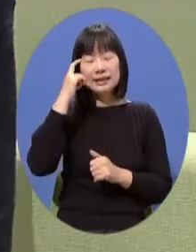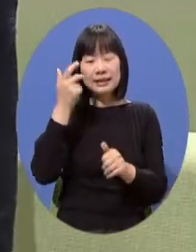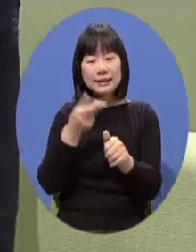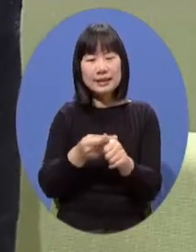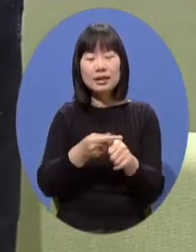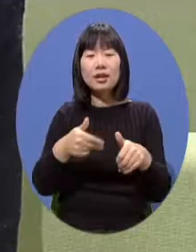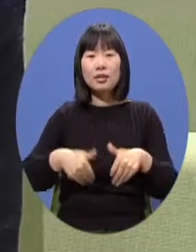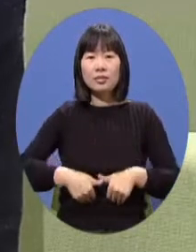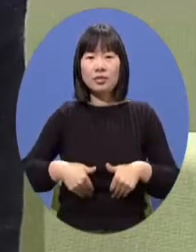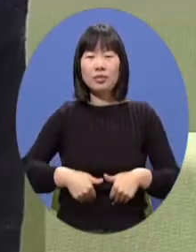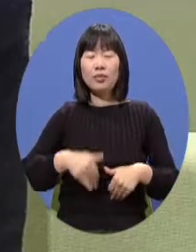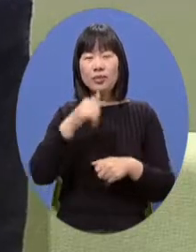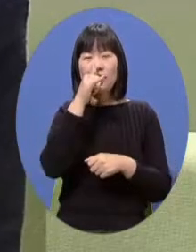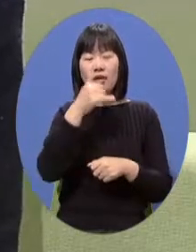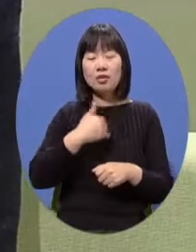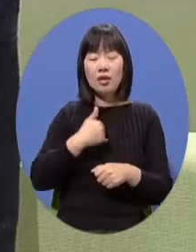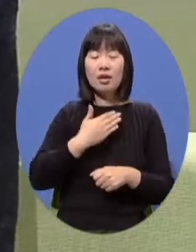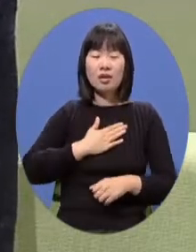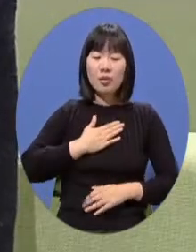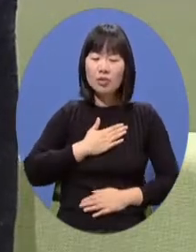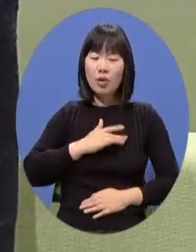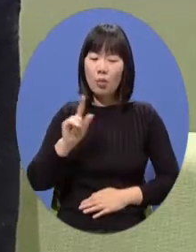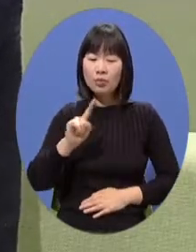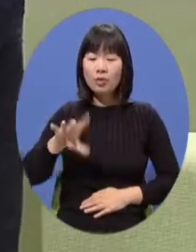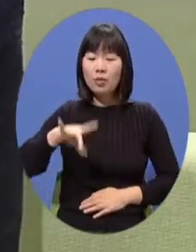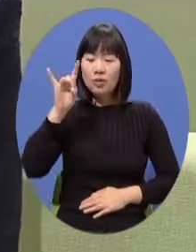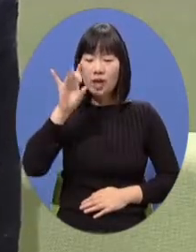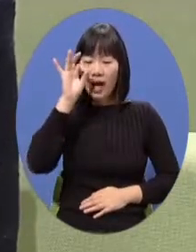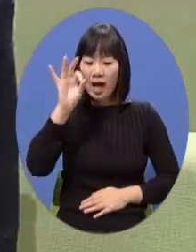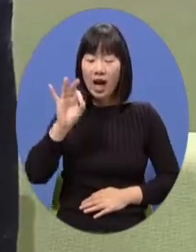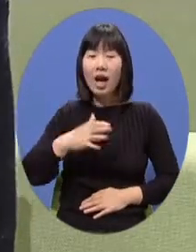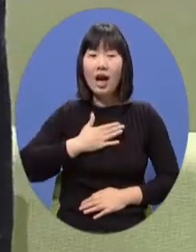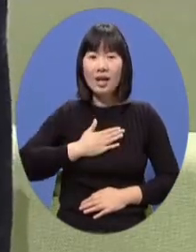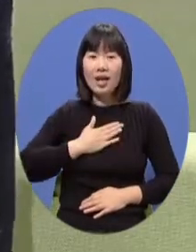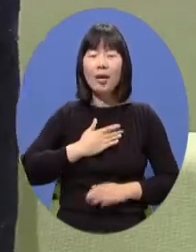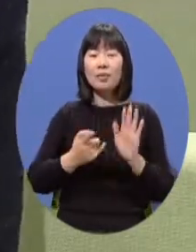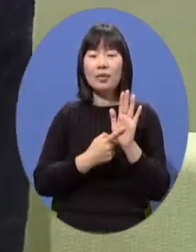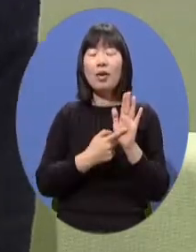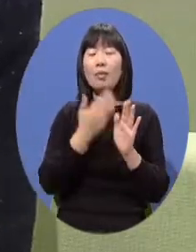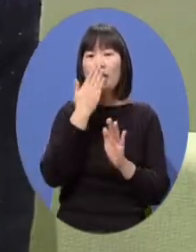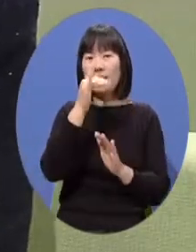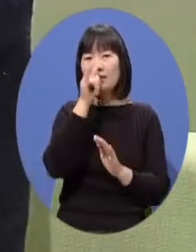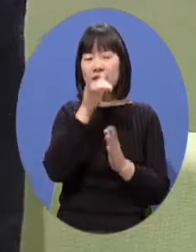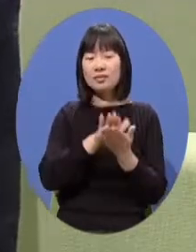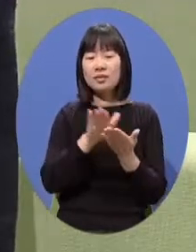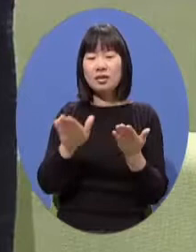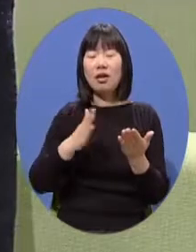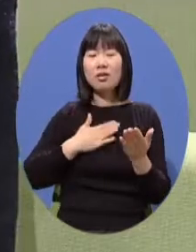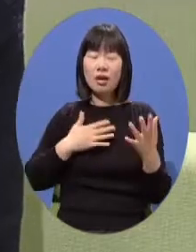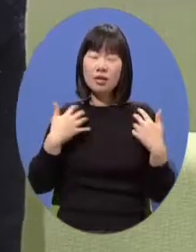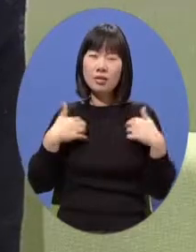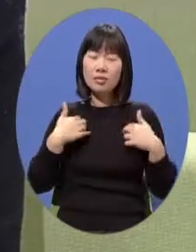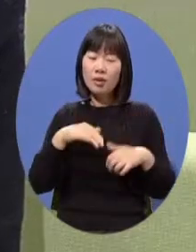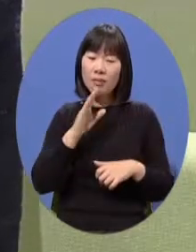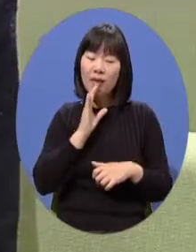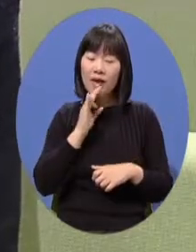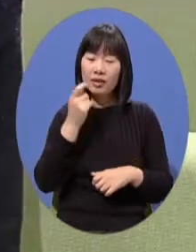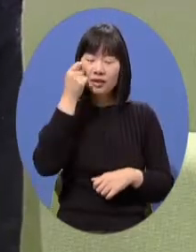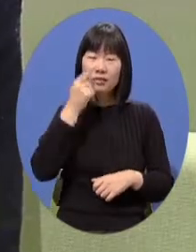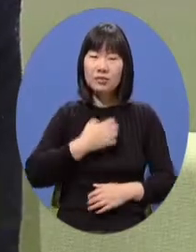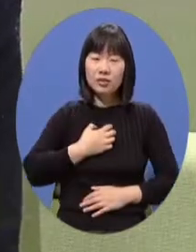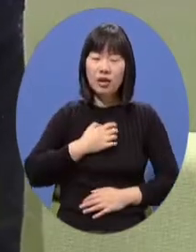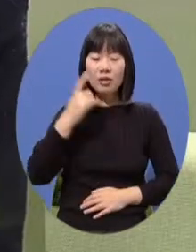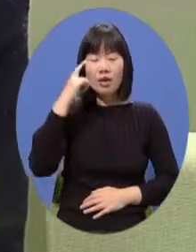돼요. 자기 인식은 뭐냐면 내 감정이 뭔지를 알아야 뭐 표현을 맞아요. 하든가 말든가 네. 할 거 아니에요. 내가 기쁜가? 슬픈가? 내가